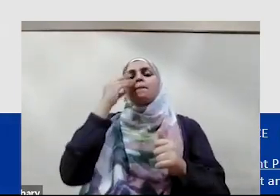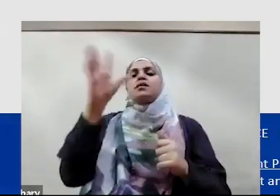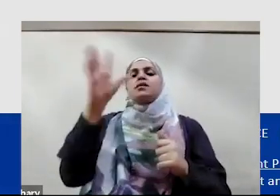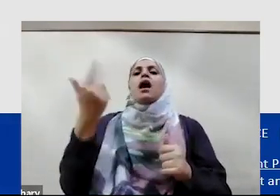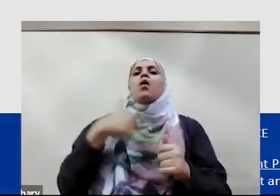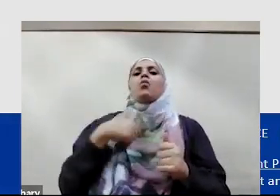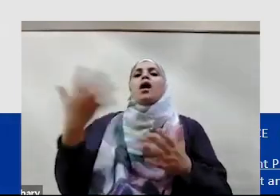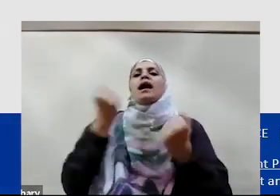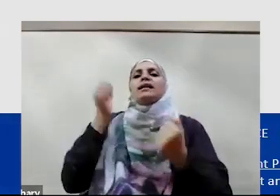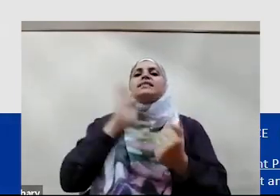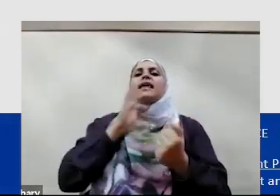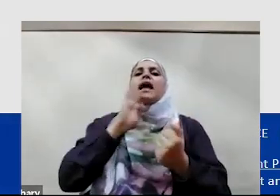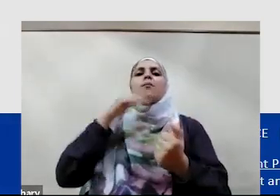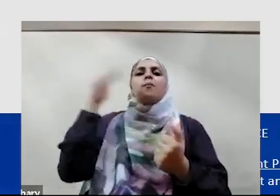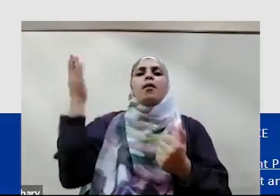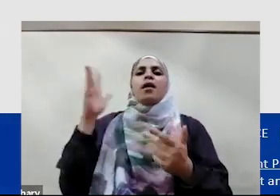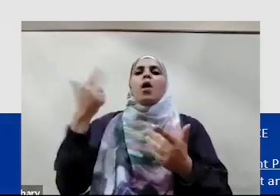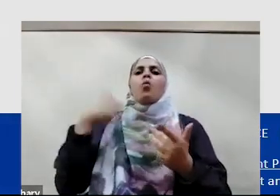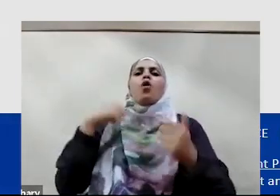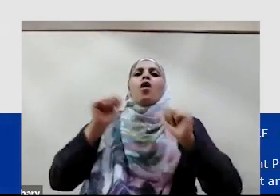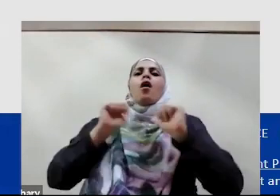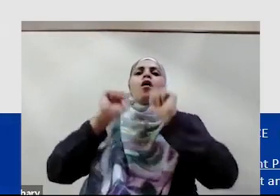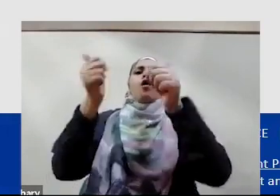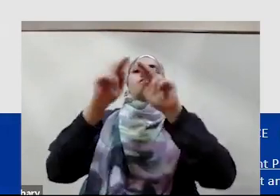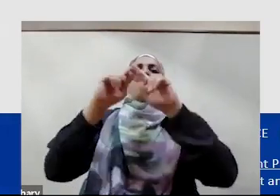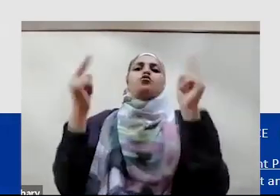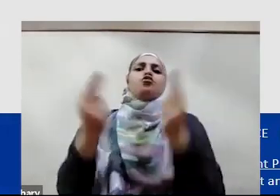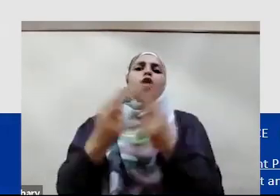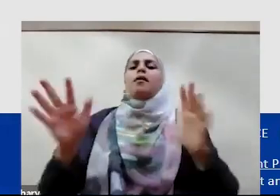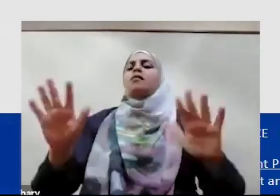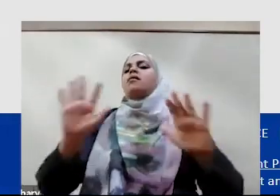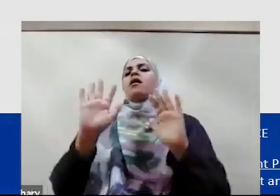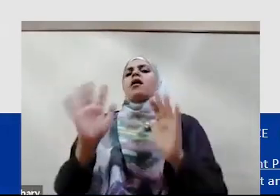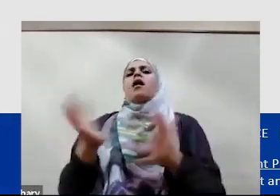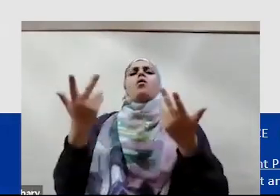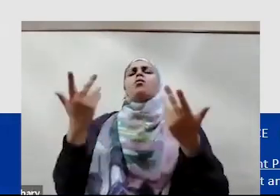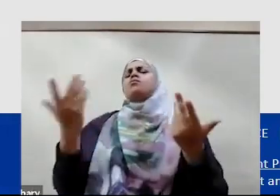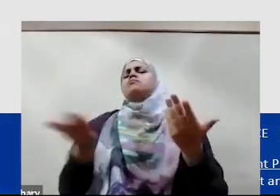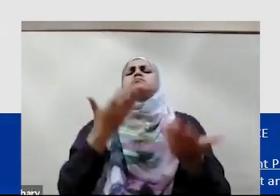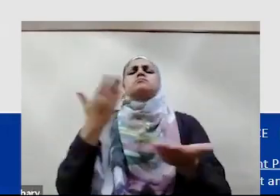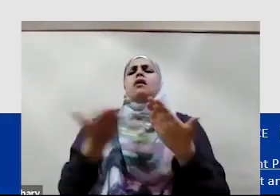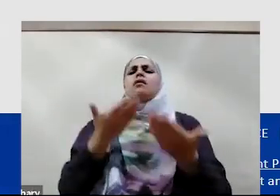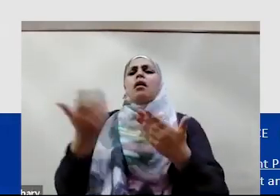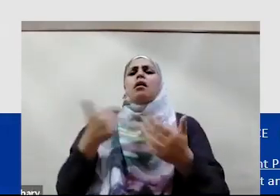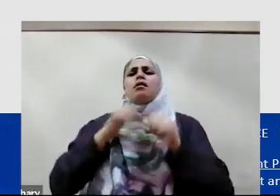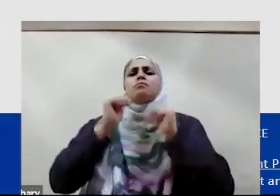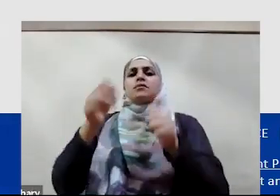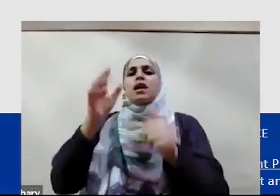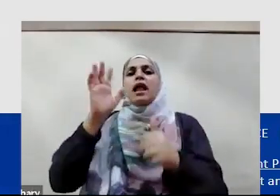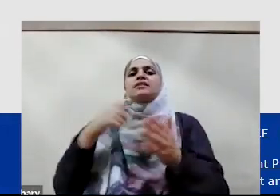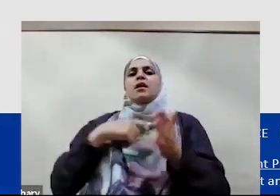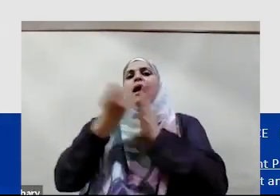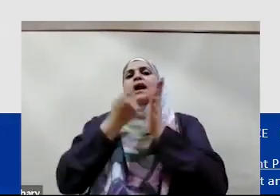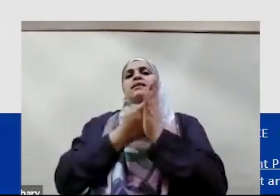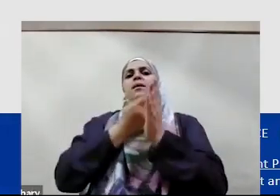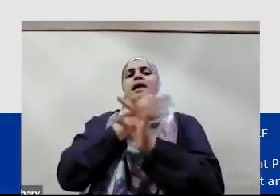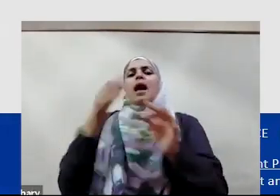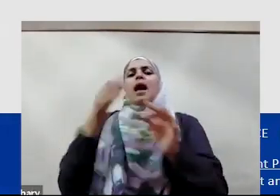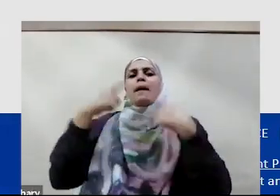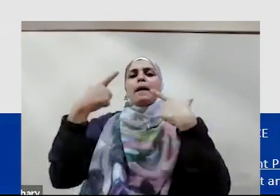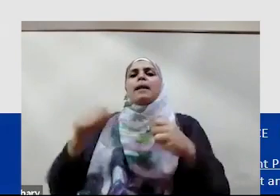بره، رحت حضرت مؤتمر، حضرت اي حاجة، اقدر ان انا اكتب، بروح بكتب البلد اللي انا